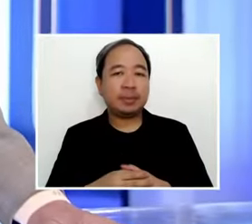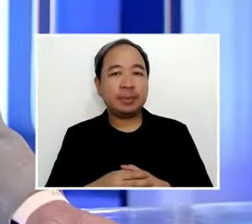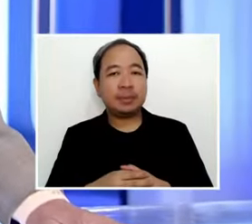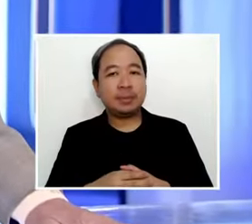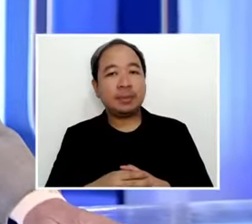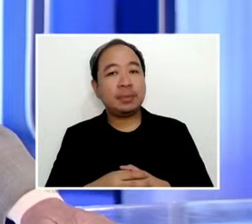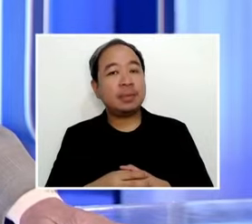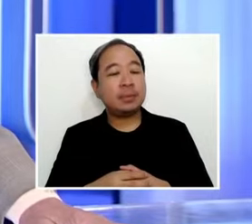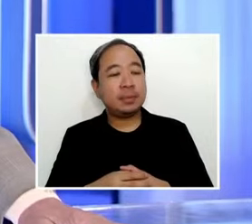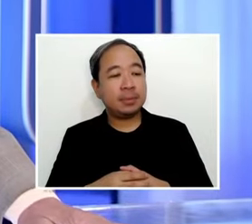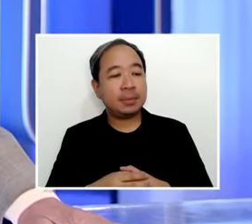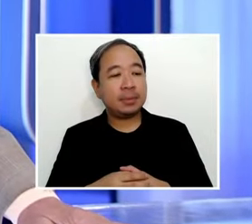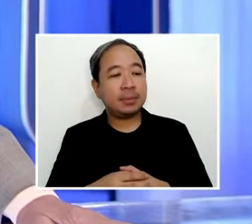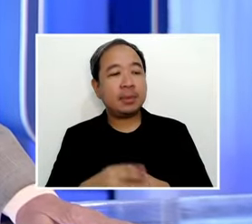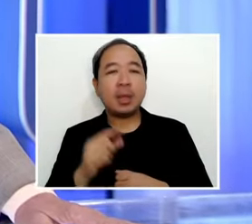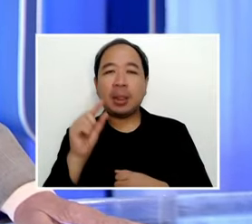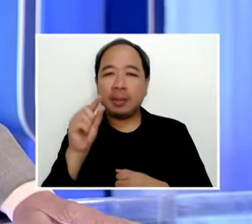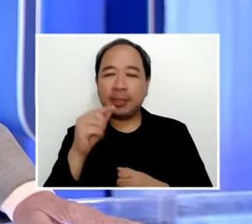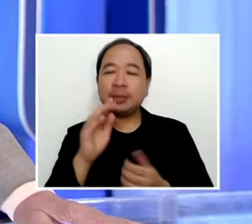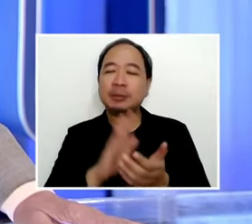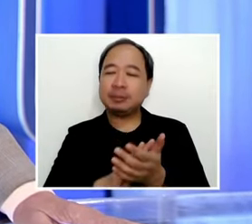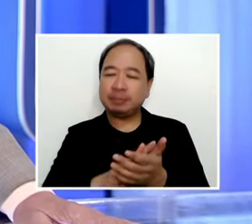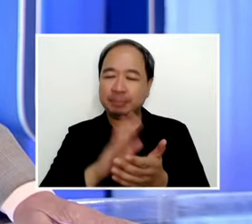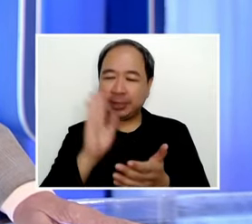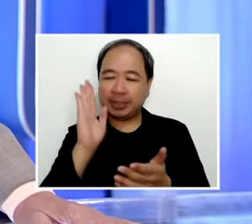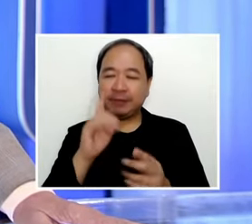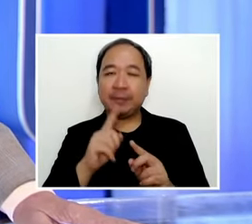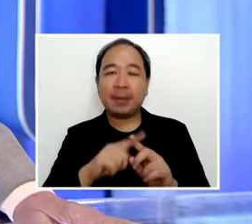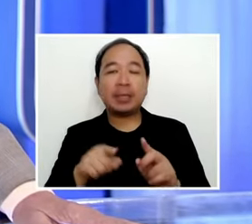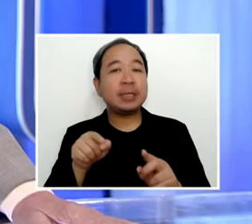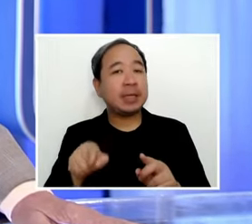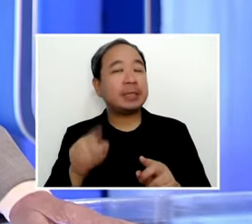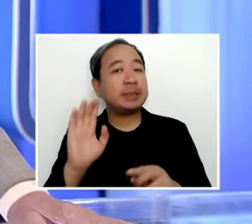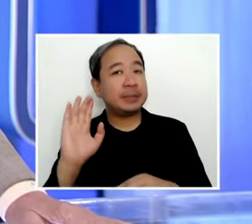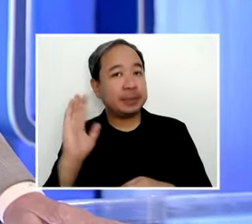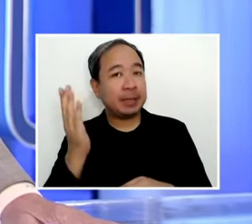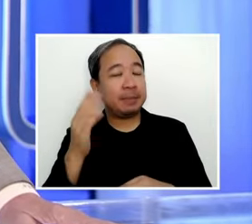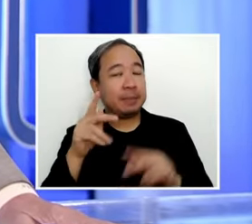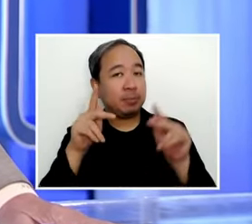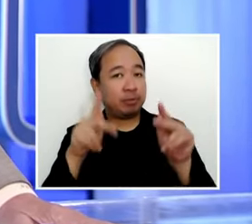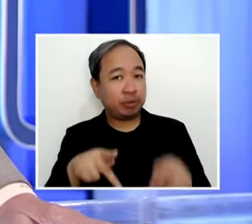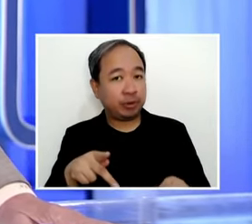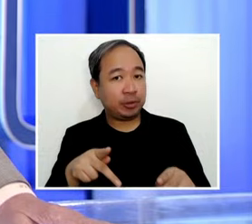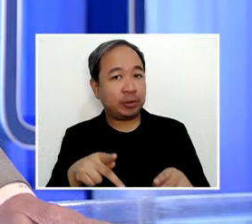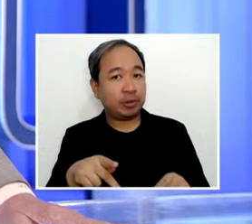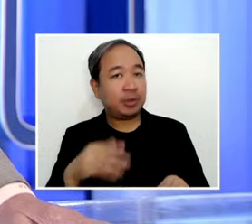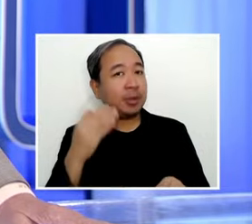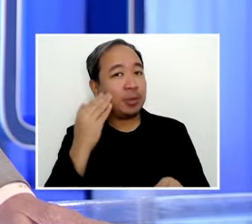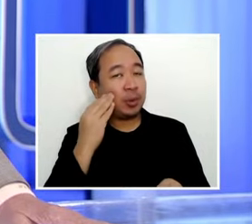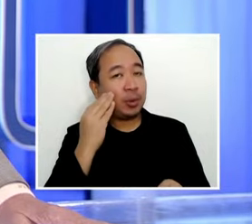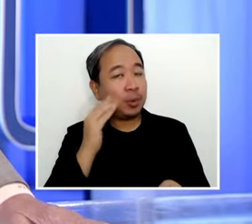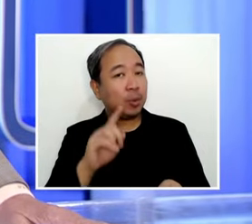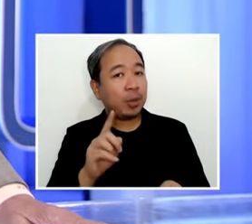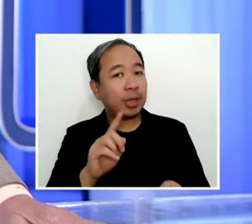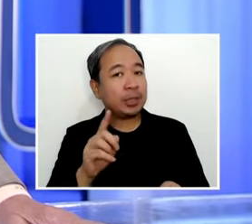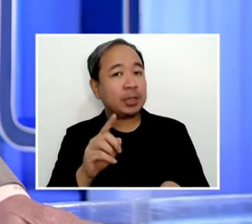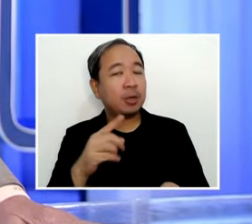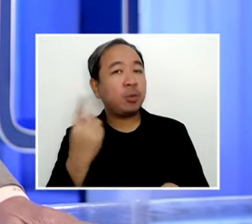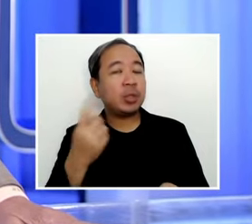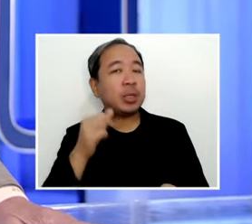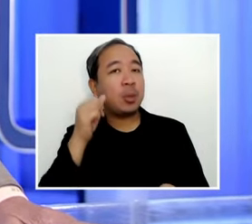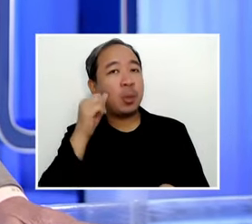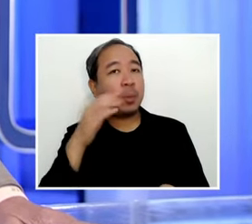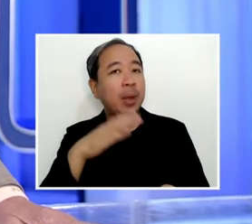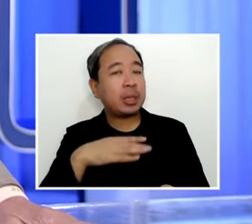Medyo magastos lang, kabayan, ha? Eto, para din tao. Alam ba ninyo na kadalasan po ay mga babaeng koi